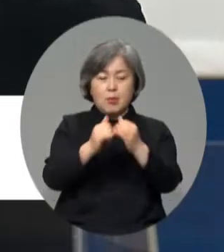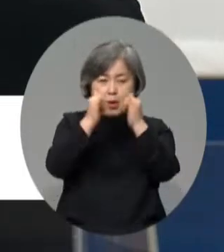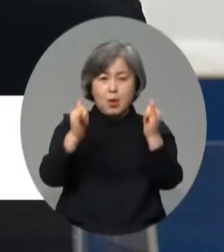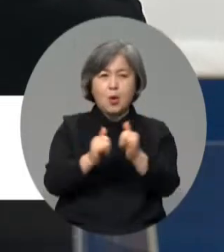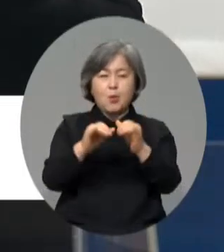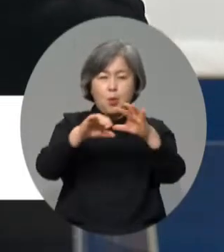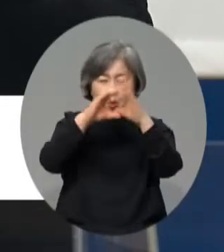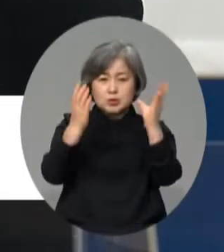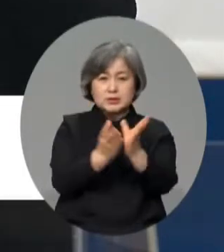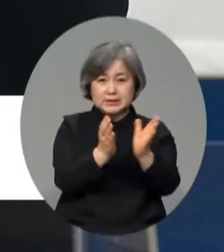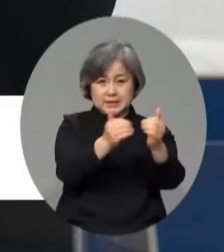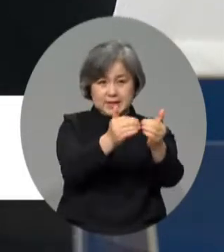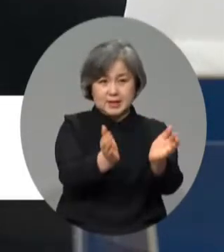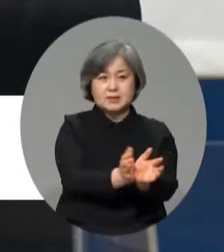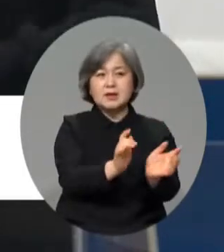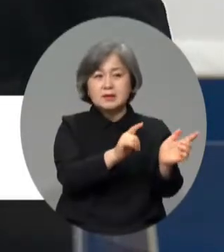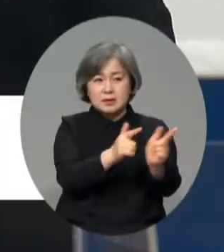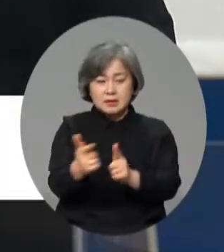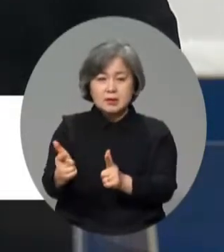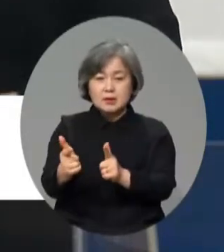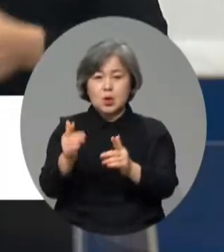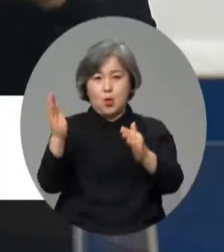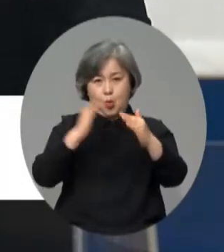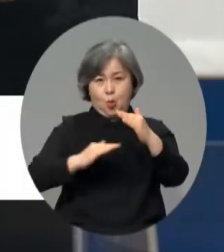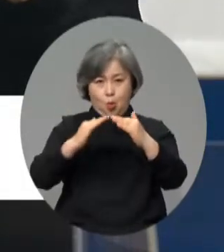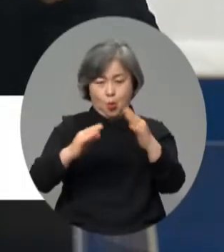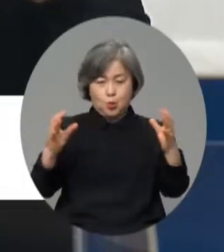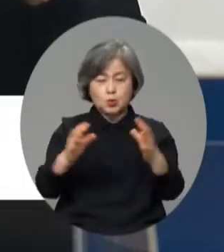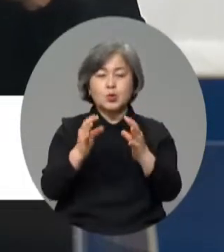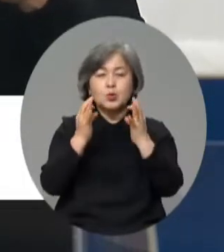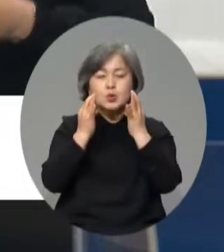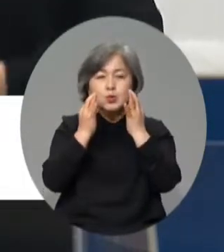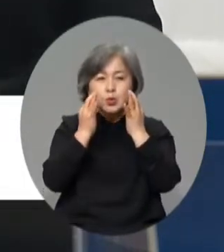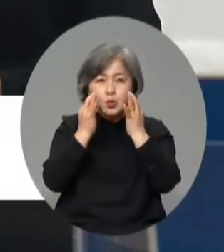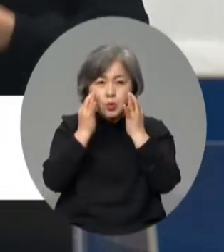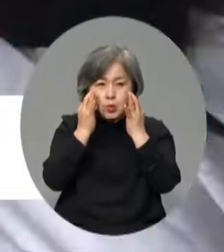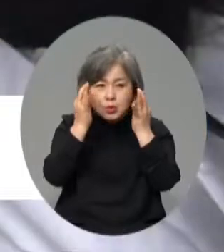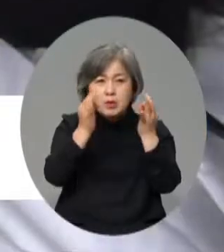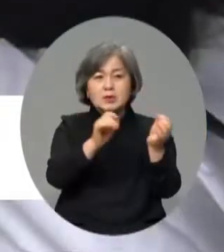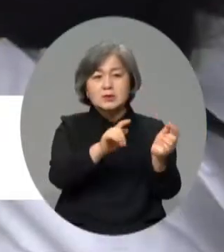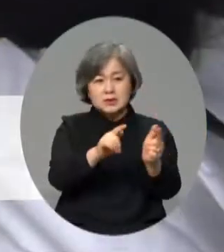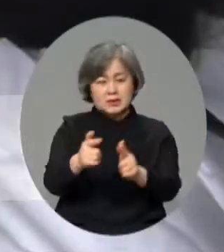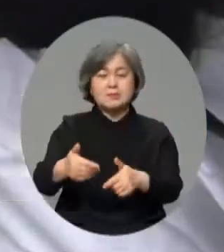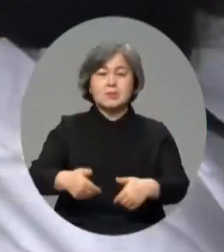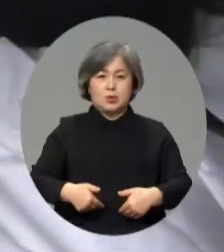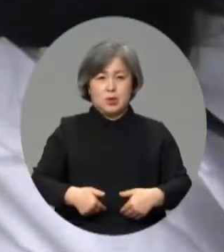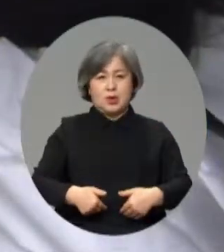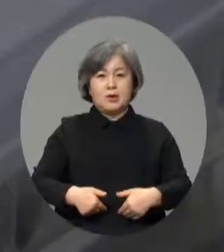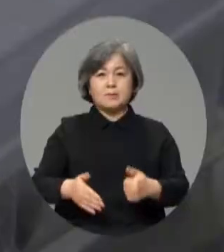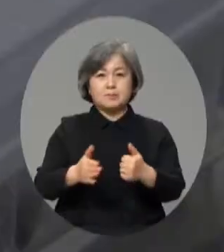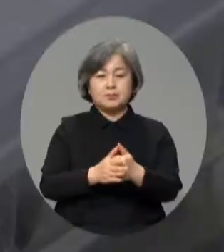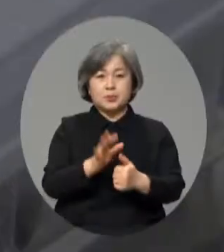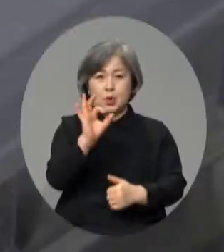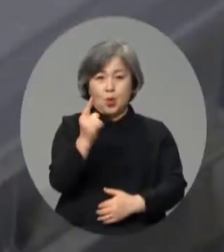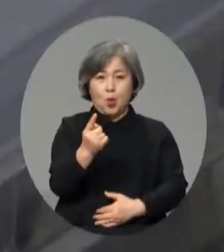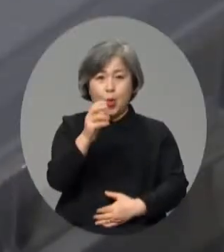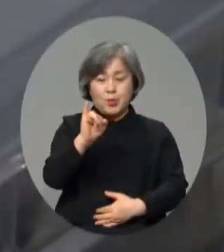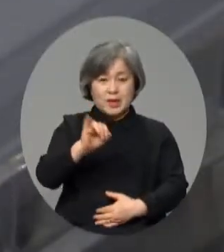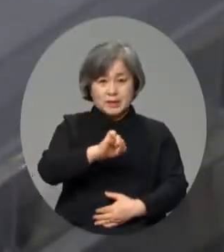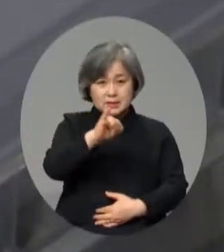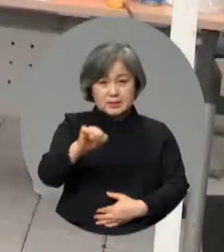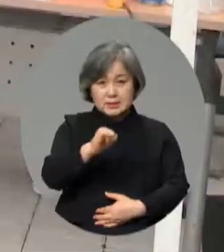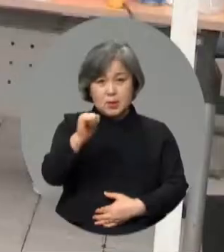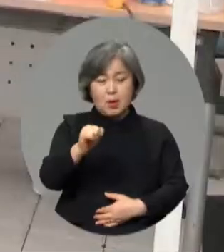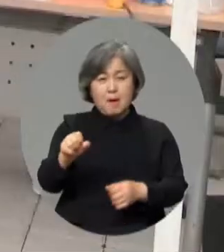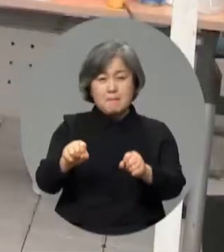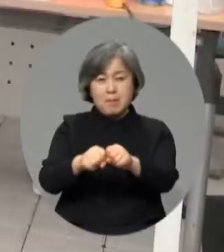단체에서 에 공동 노력들이 조 실은 5 미끄럼 변이에 전파력이 폭발